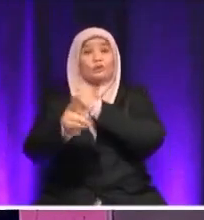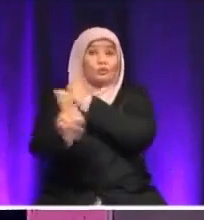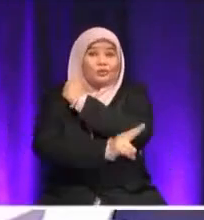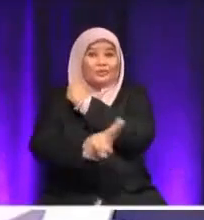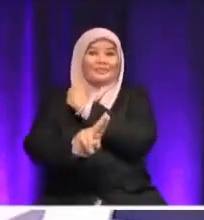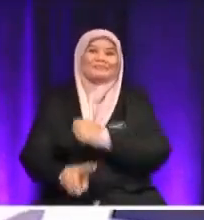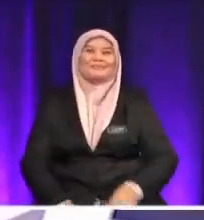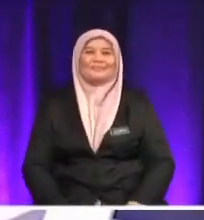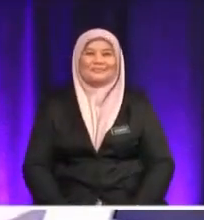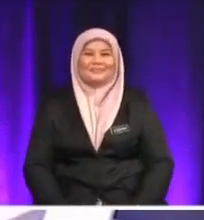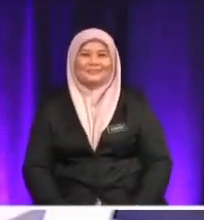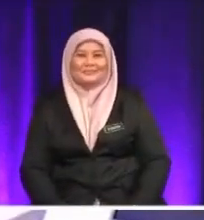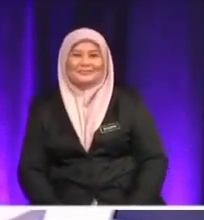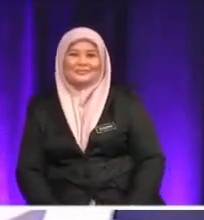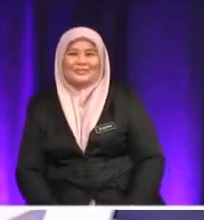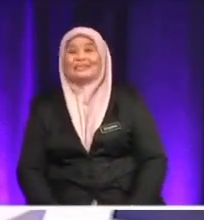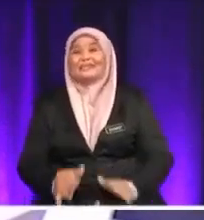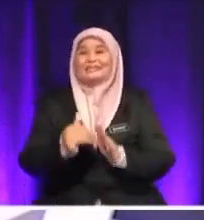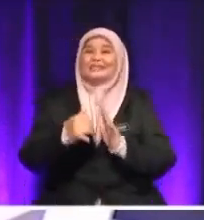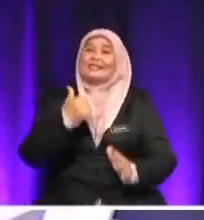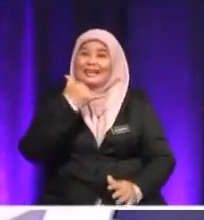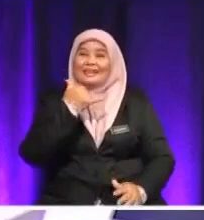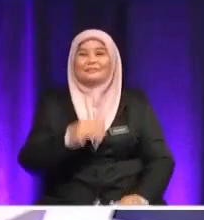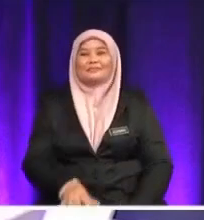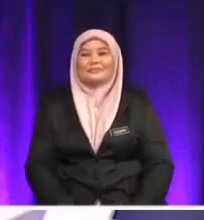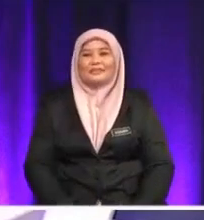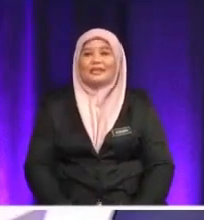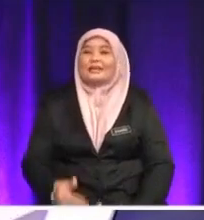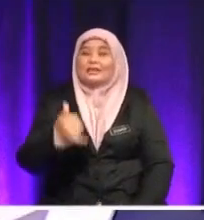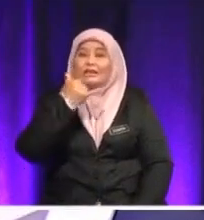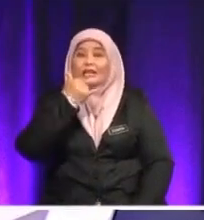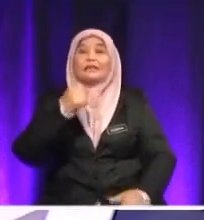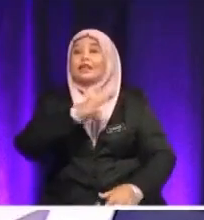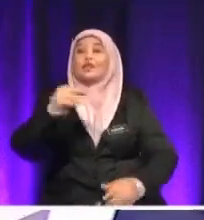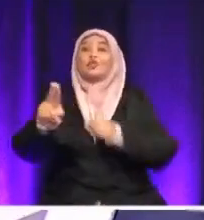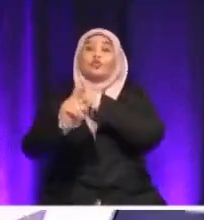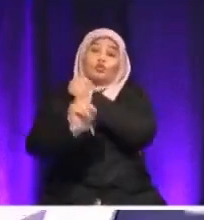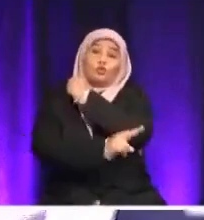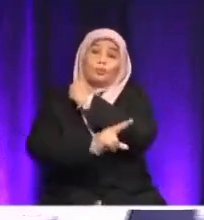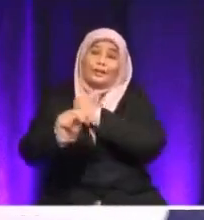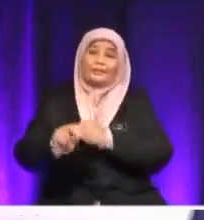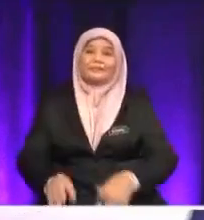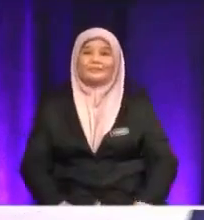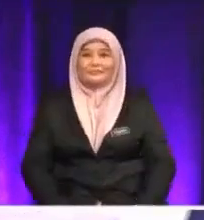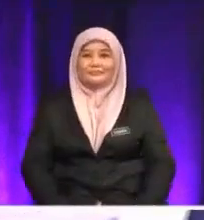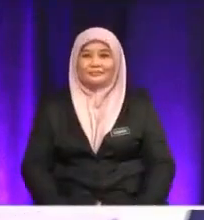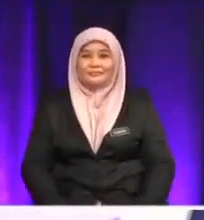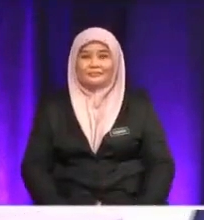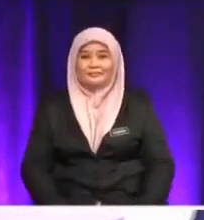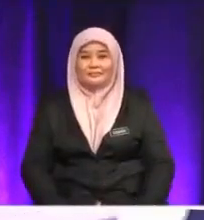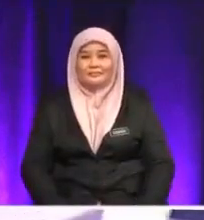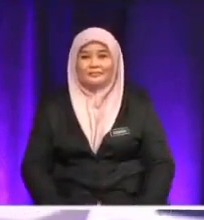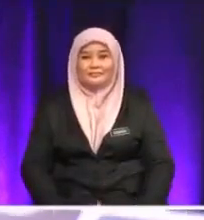saya. Okey. Kesalahan. Okey, cantik. Kesalahan dan hukuman. Okey.